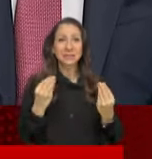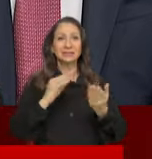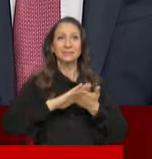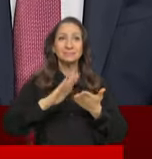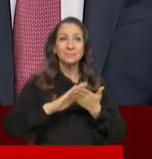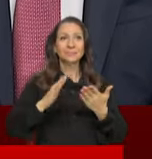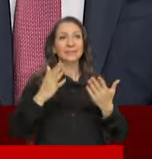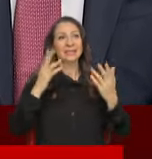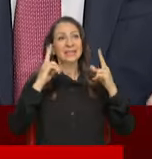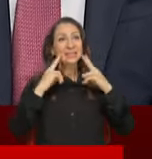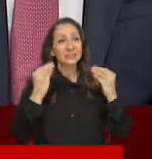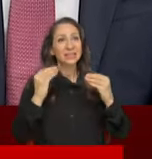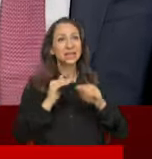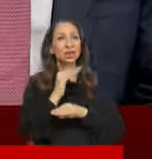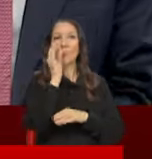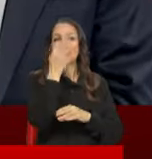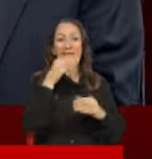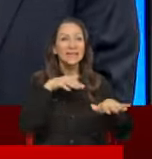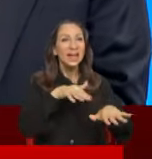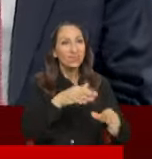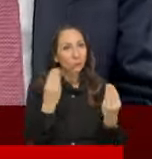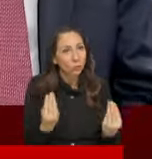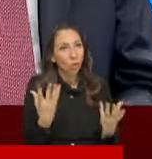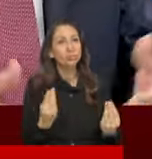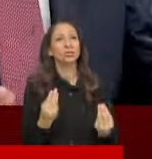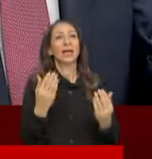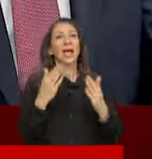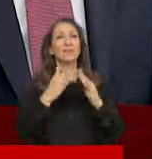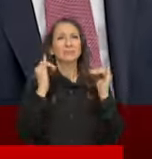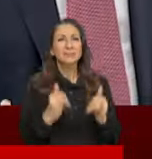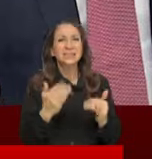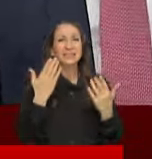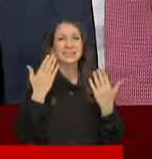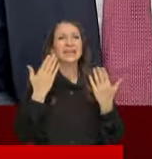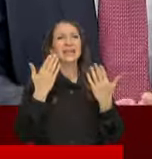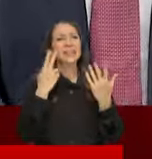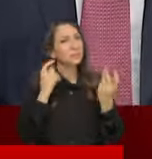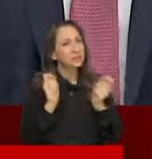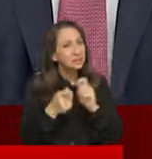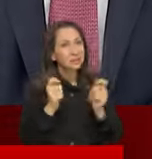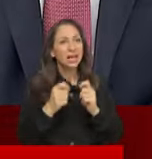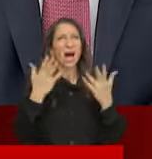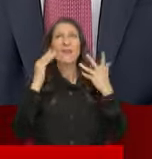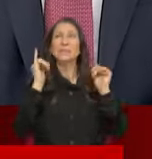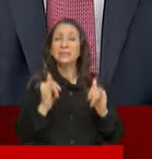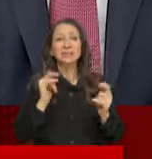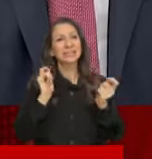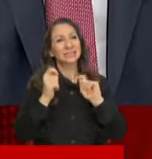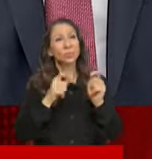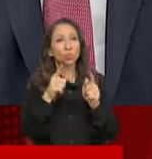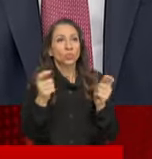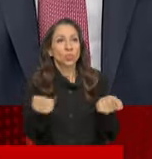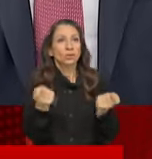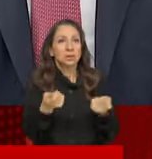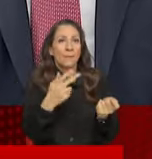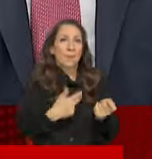harika hale getirin yaşam kolaylaşsın trafik olsun Eee kirli Havası İsa oradan kurtulsun filan Ya bunun için